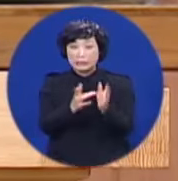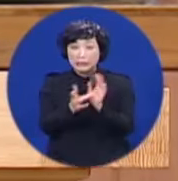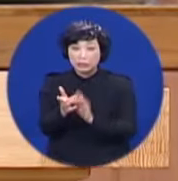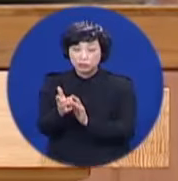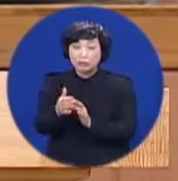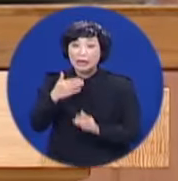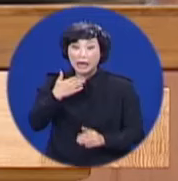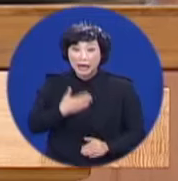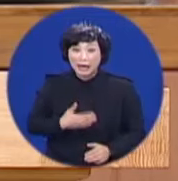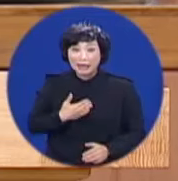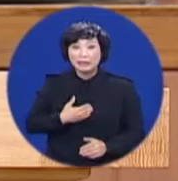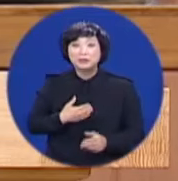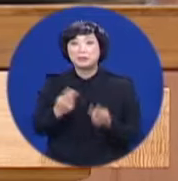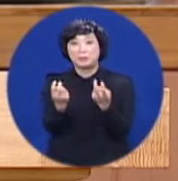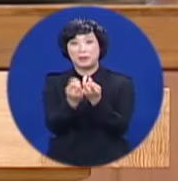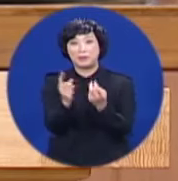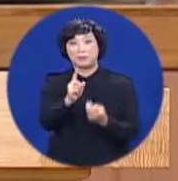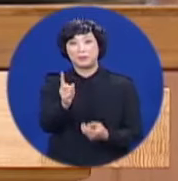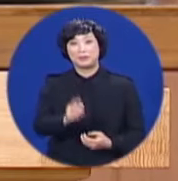예수를 아는 데는